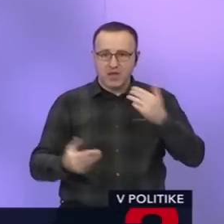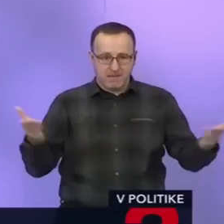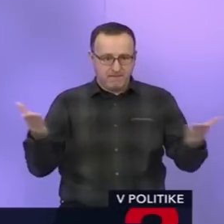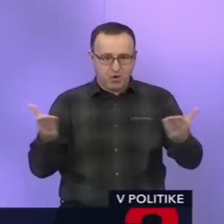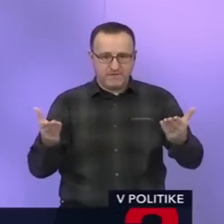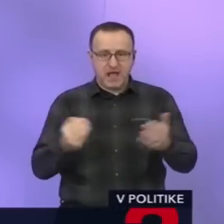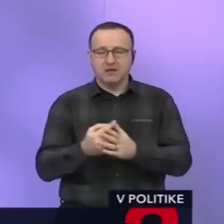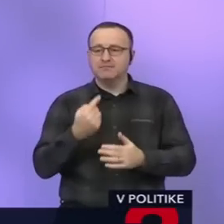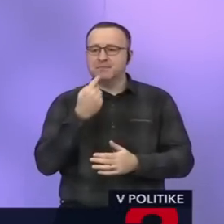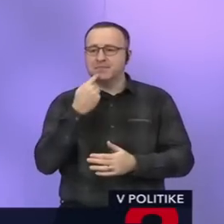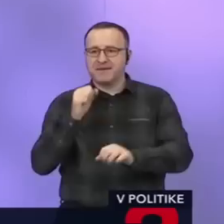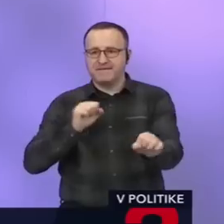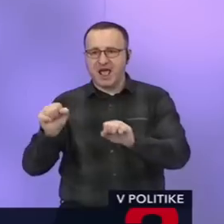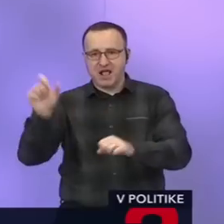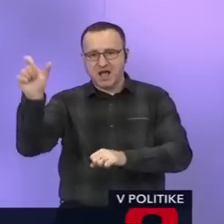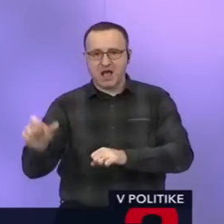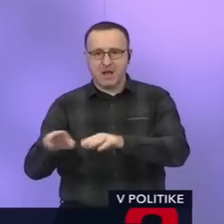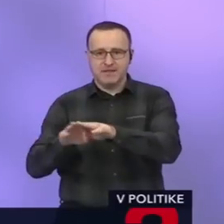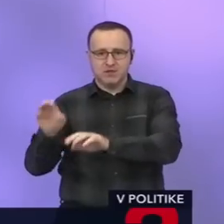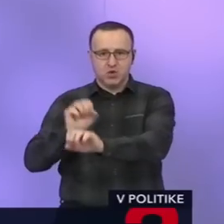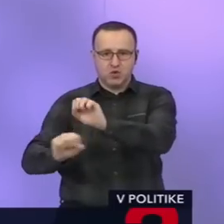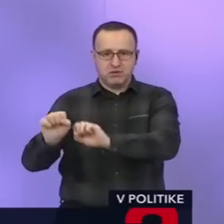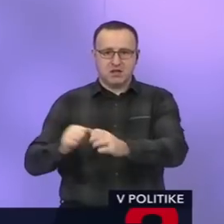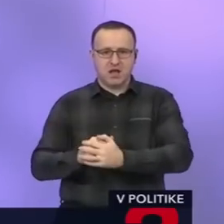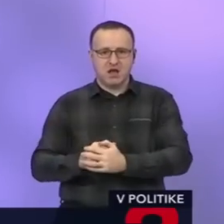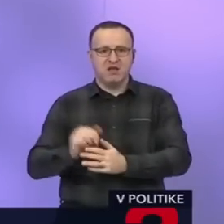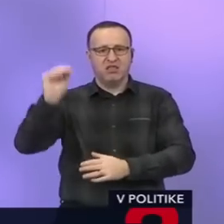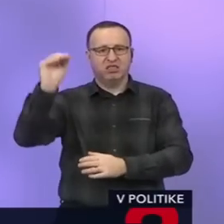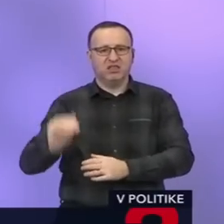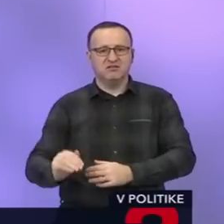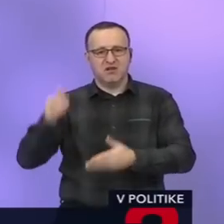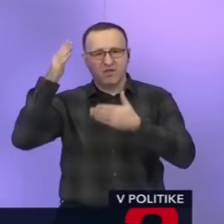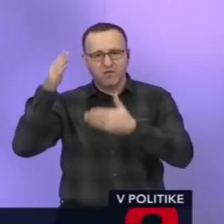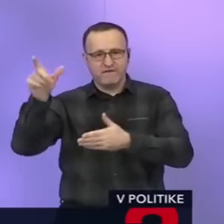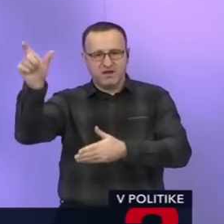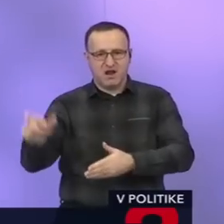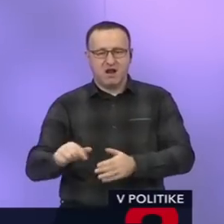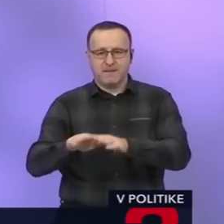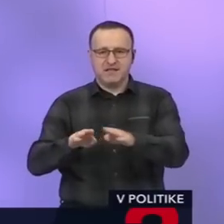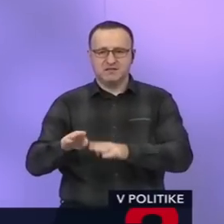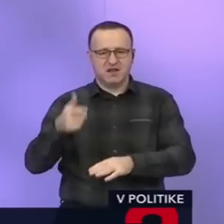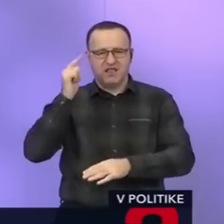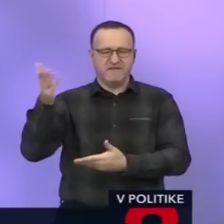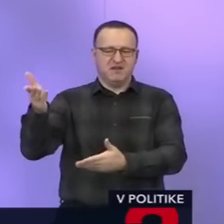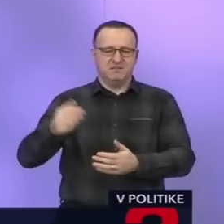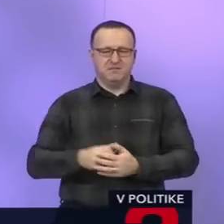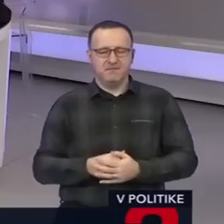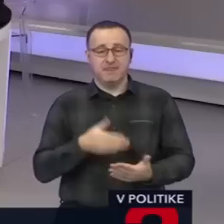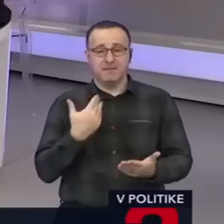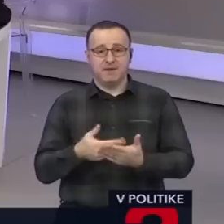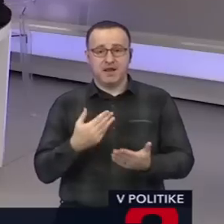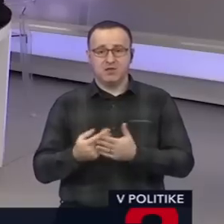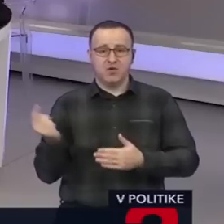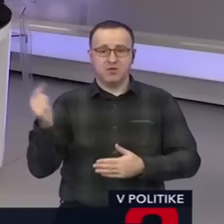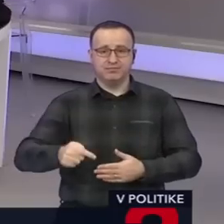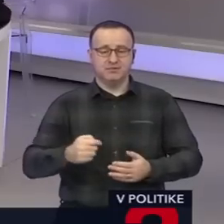vyjadrenia vlády, predovšetkým zo strany ministra obrany, vzhľadom na tú nízku dôveru, tomu ministrovi neveria. Preto tu máme teraz aj troch,